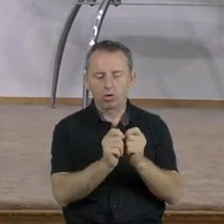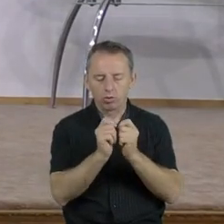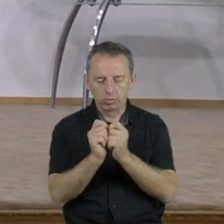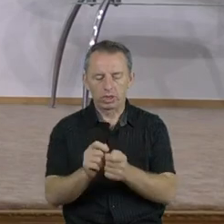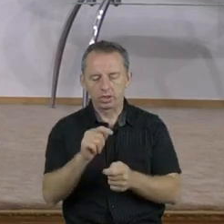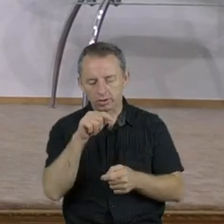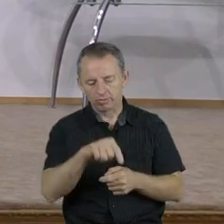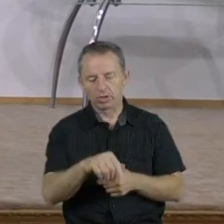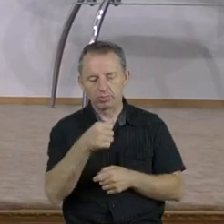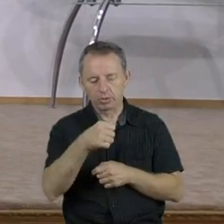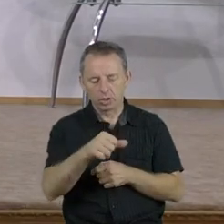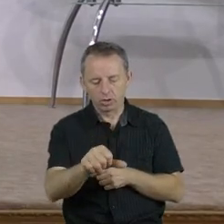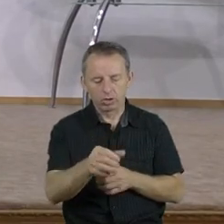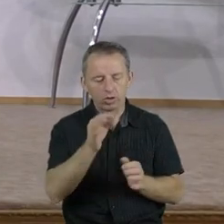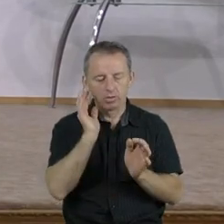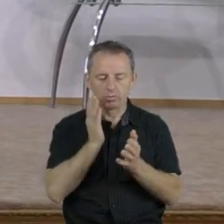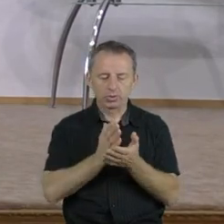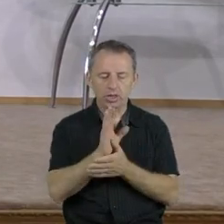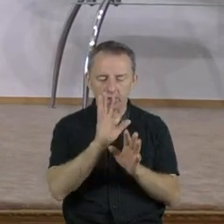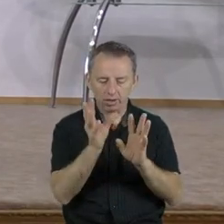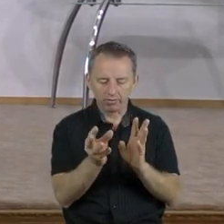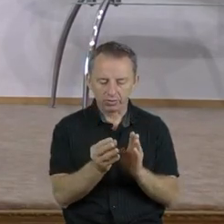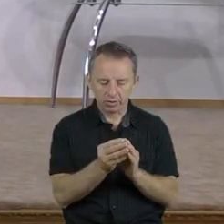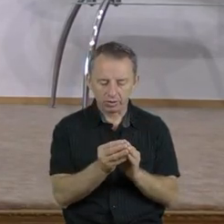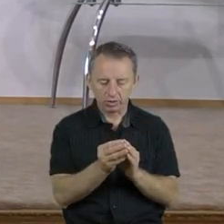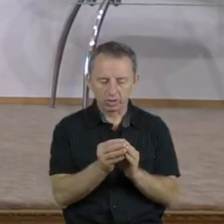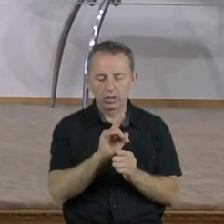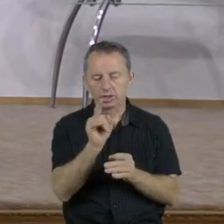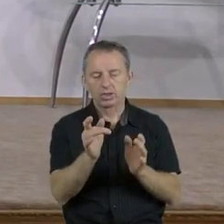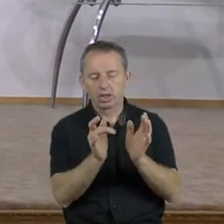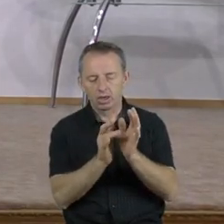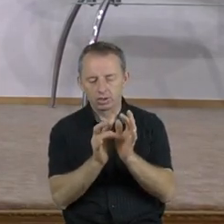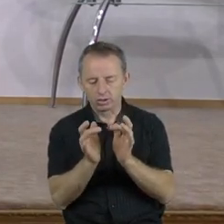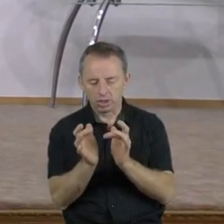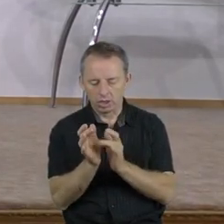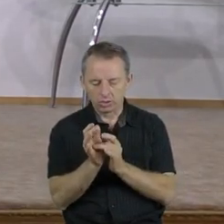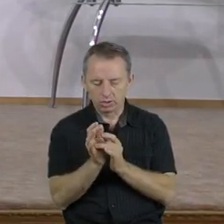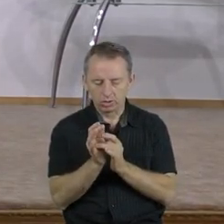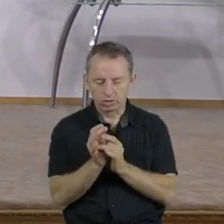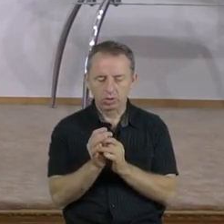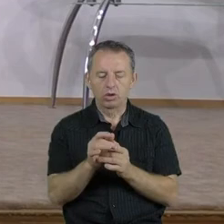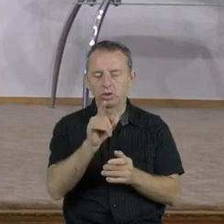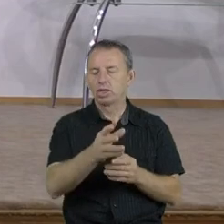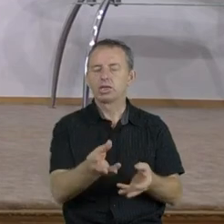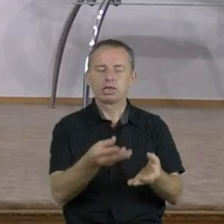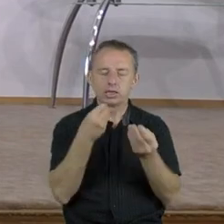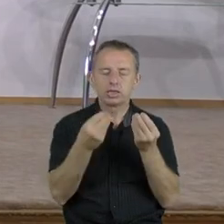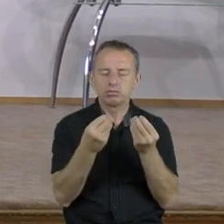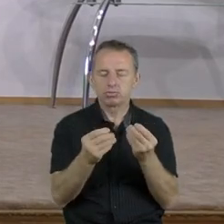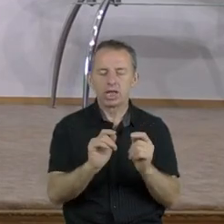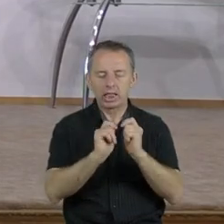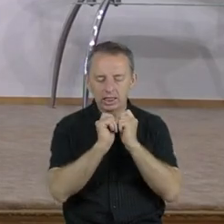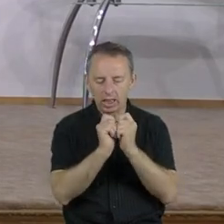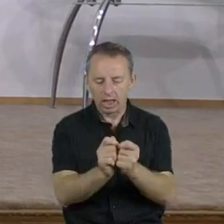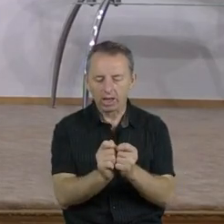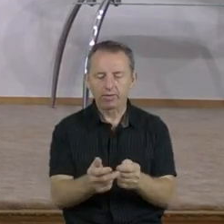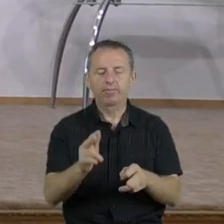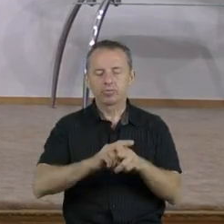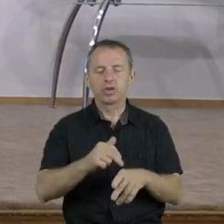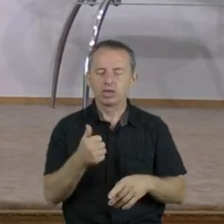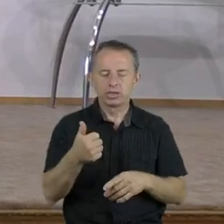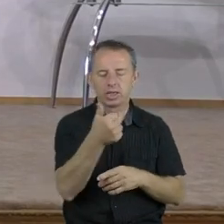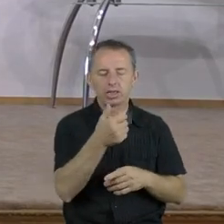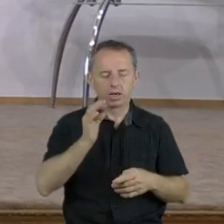tygodniu, a przede wszystkim za Jezusa Chrystusa, najcenniejszy dar Twojego jedynego